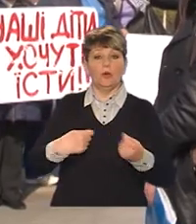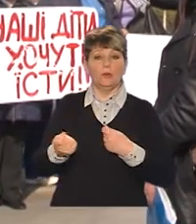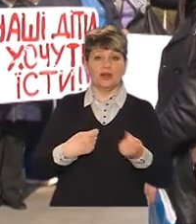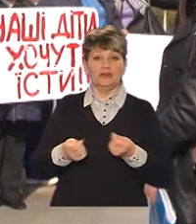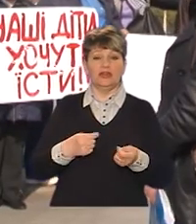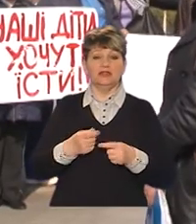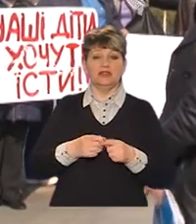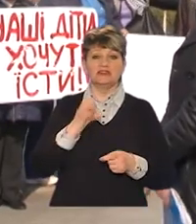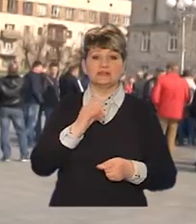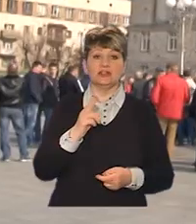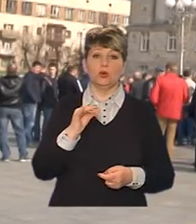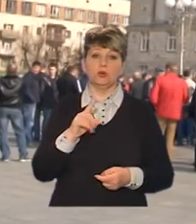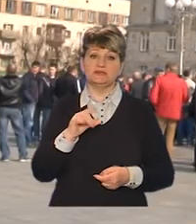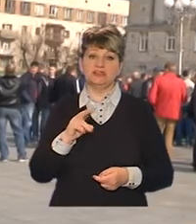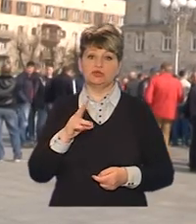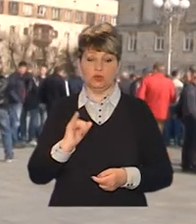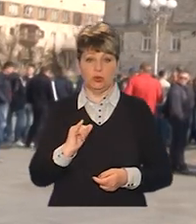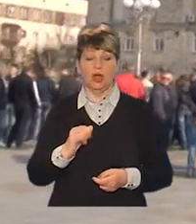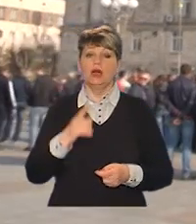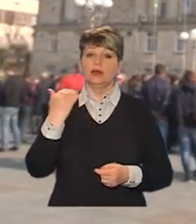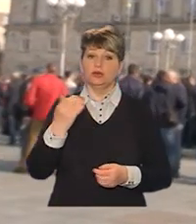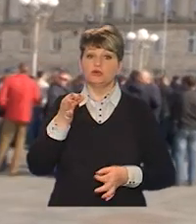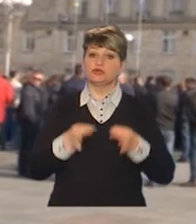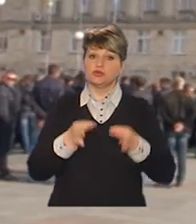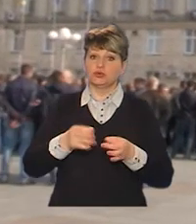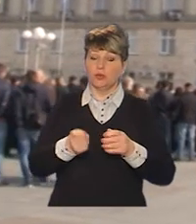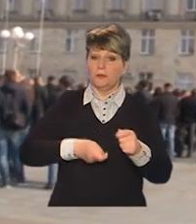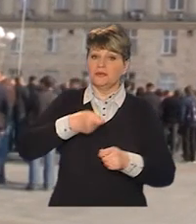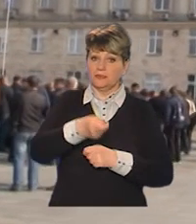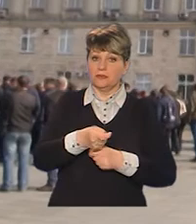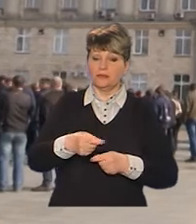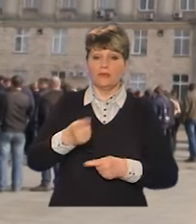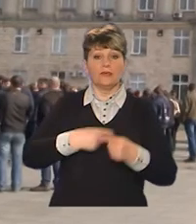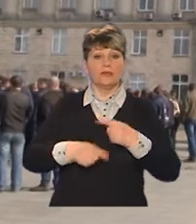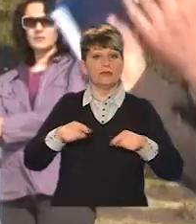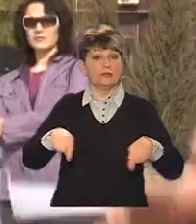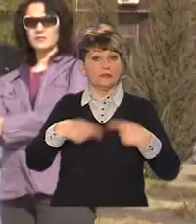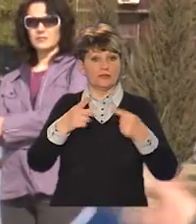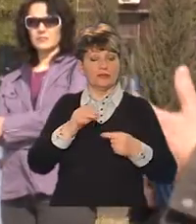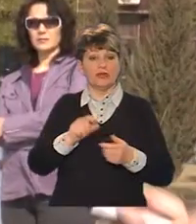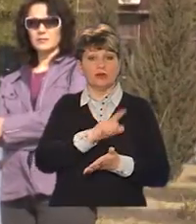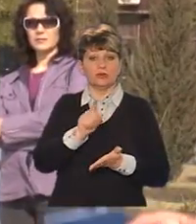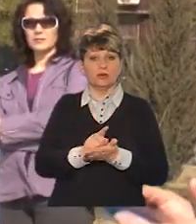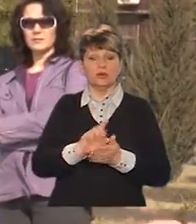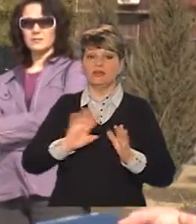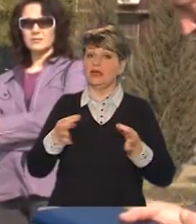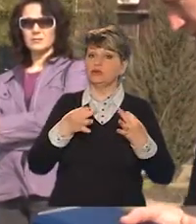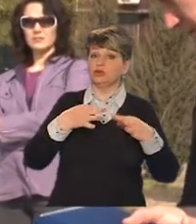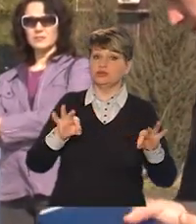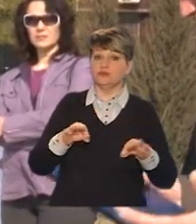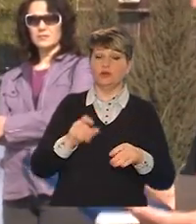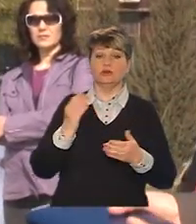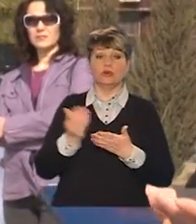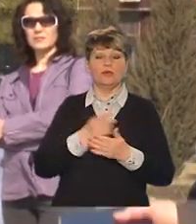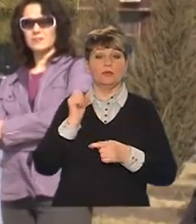правління ПАТ «Черкасиобленерго» Світлану Кузьмінську. А її судовий позов по відновленню на посаді не дозволив новопризначеному